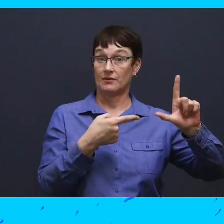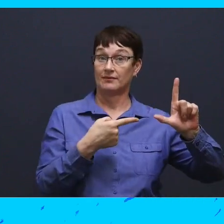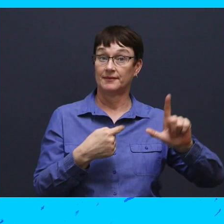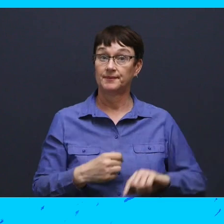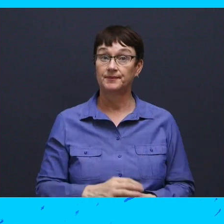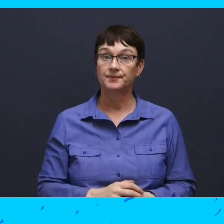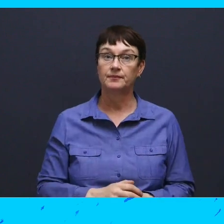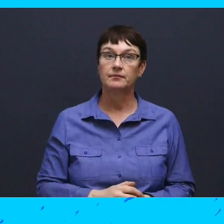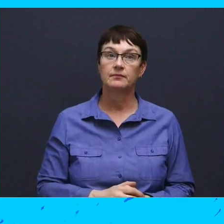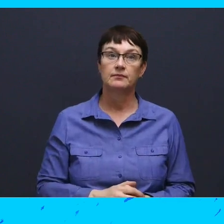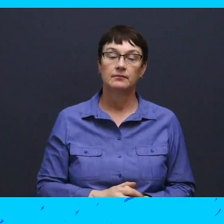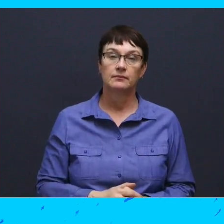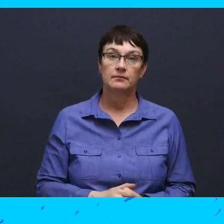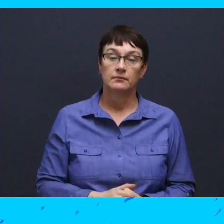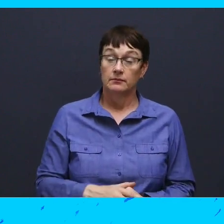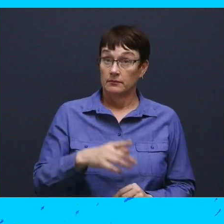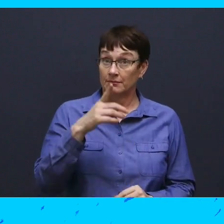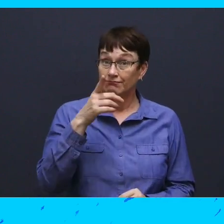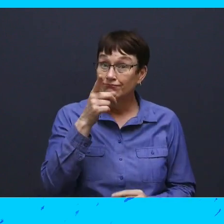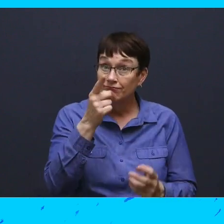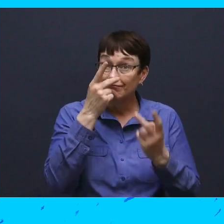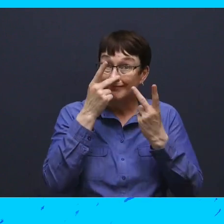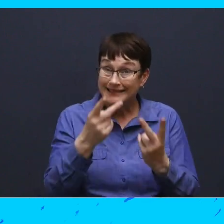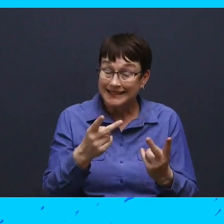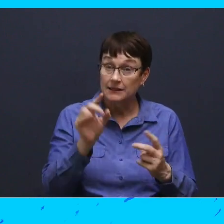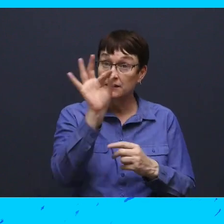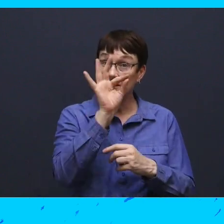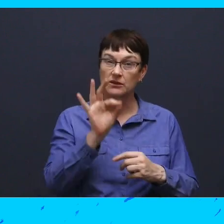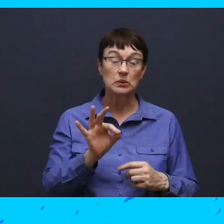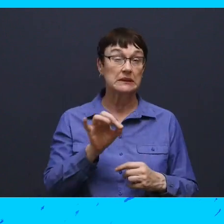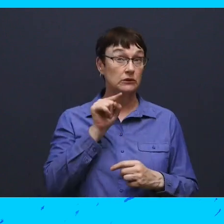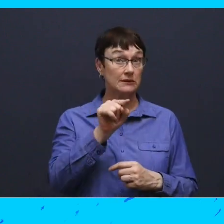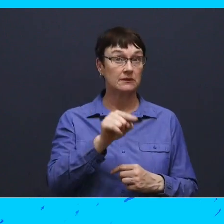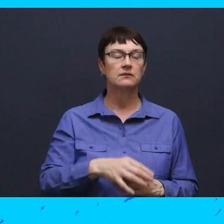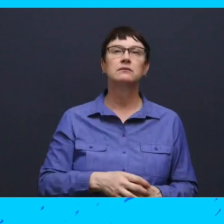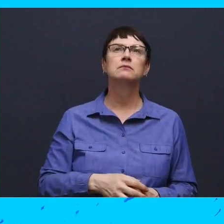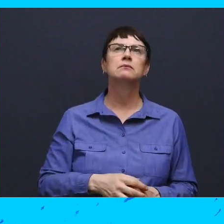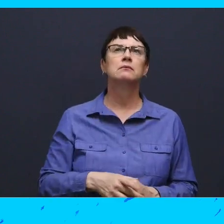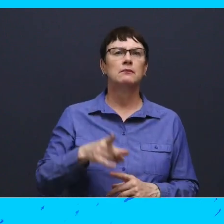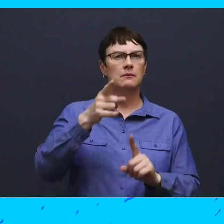de questions. Alors, avant, je vais passer une enquête